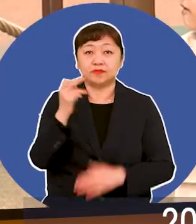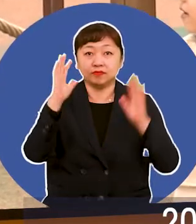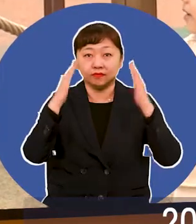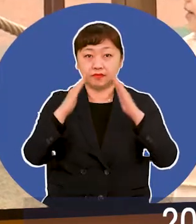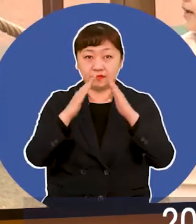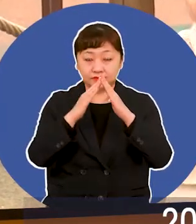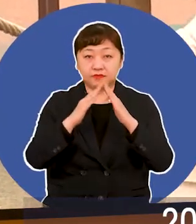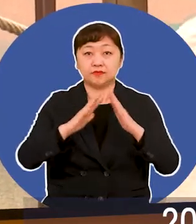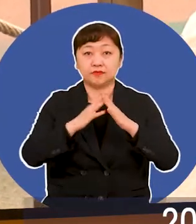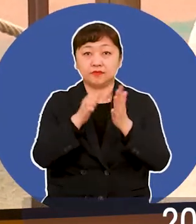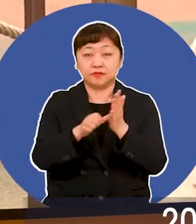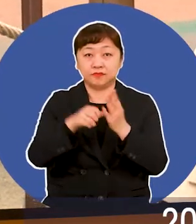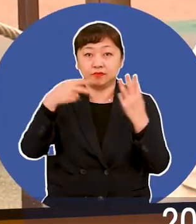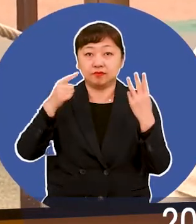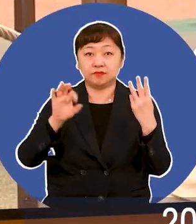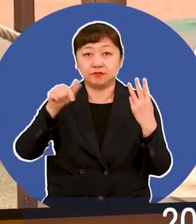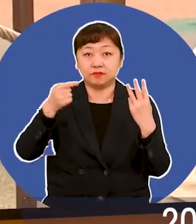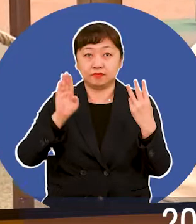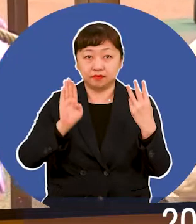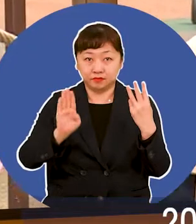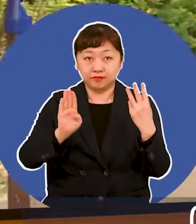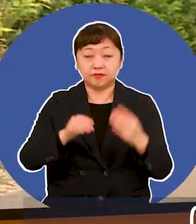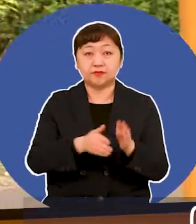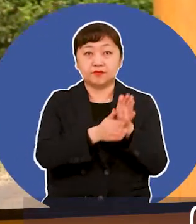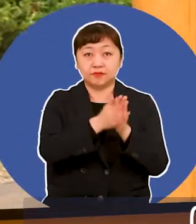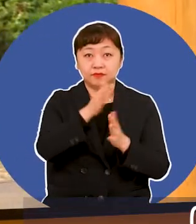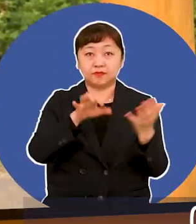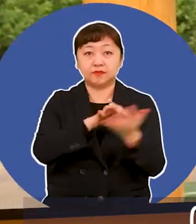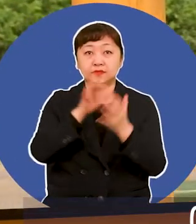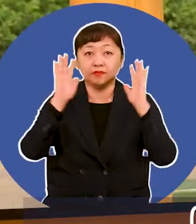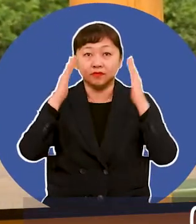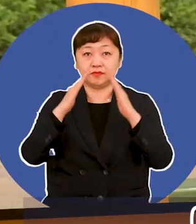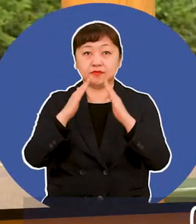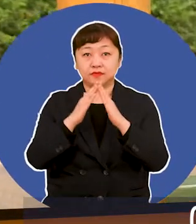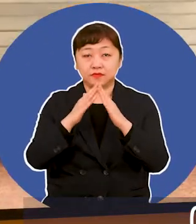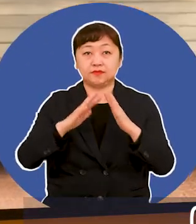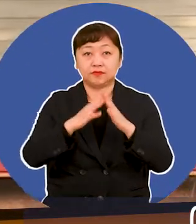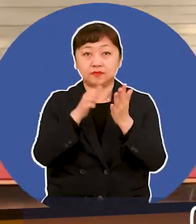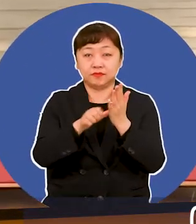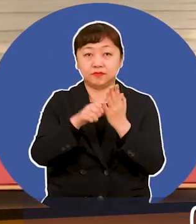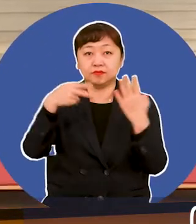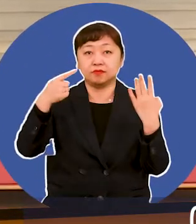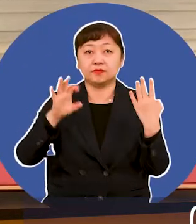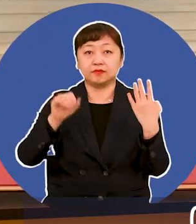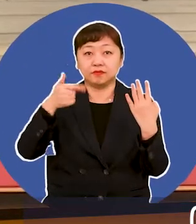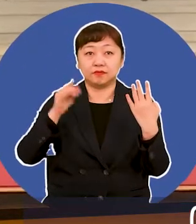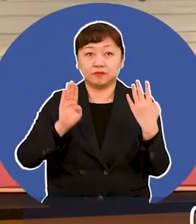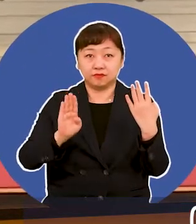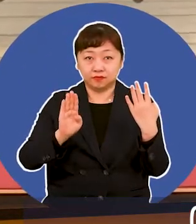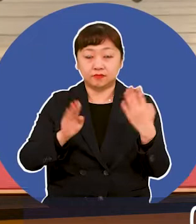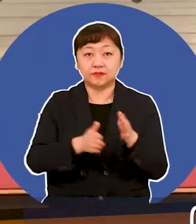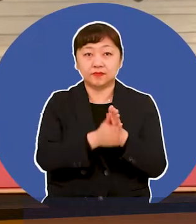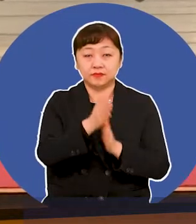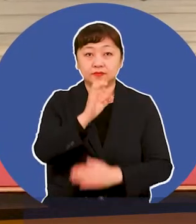어린이집에 제로에너지 건축물 3등 금 인증에 이어 이번 시립 구름산 어린이집에 제로에너지 건축물 4등급